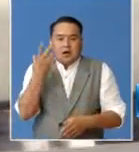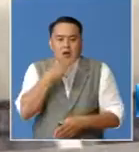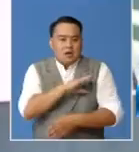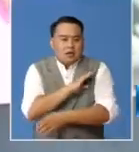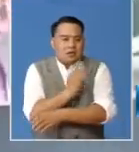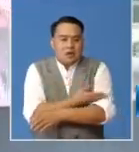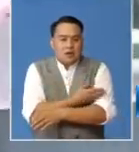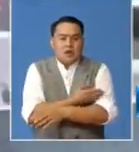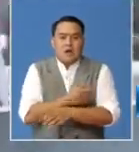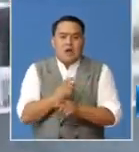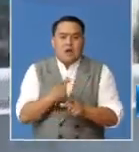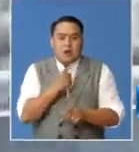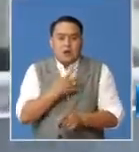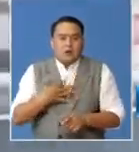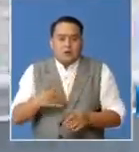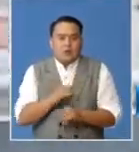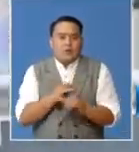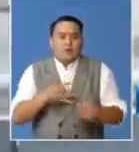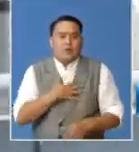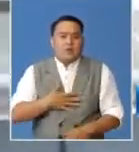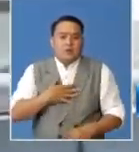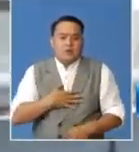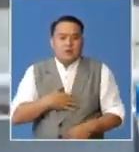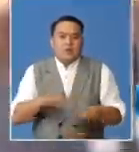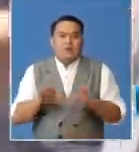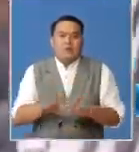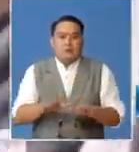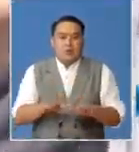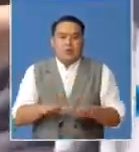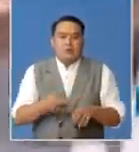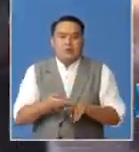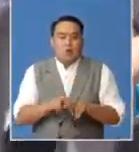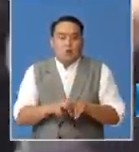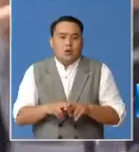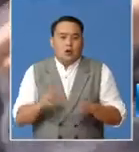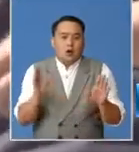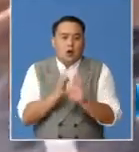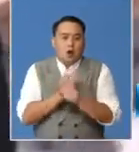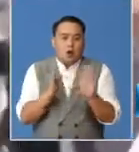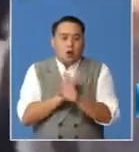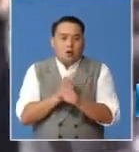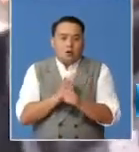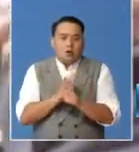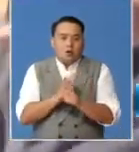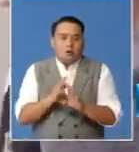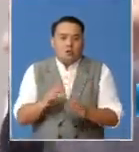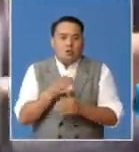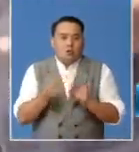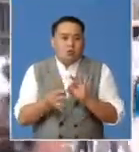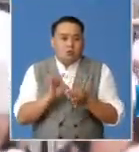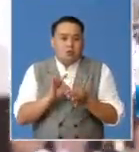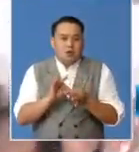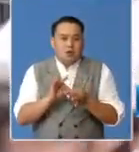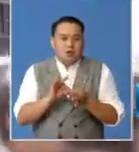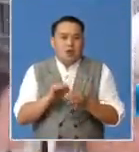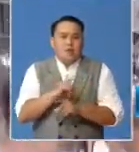ысуына жапай шеккендер әлі де арта түсе ме деп алаңдаулы. Ал жергілікті тұрғындардың мұндай күн райына дағдыланбауы жағдайды одан әрі қиындатып отыр.